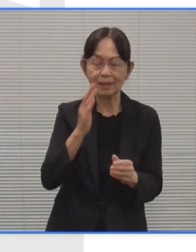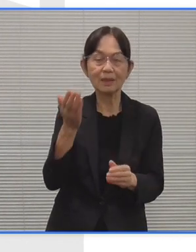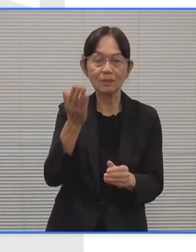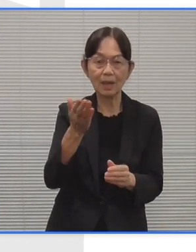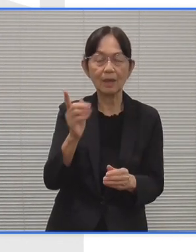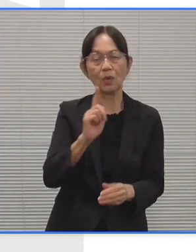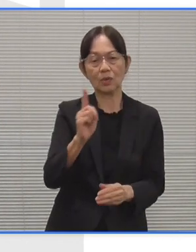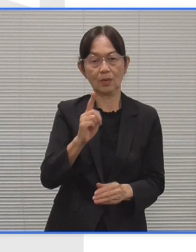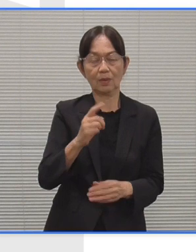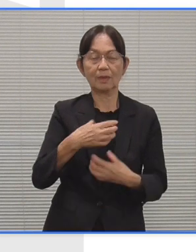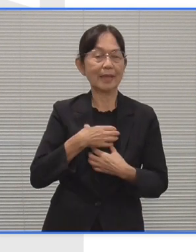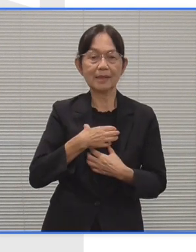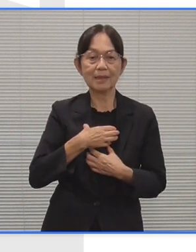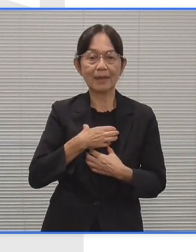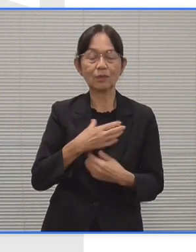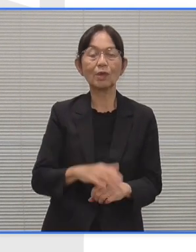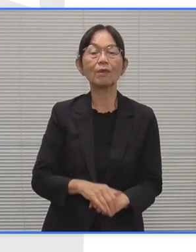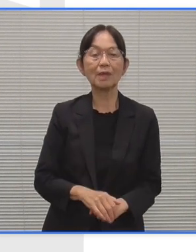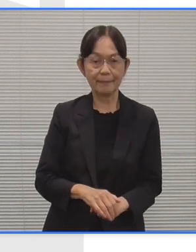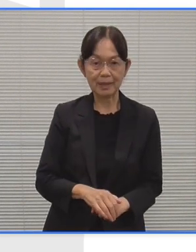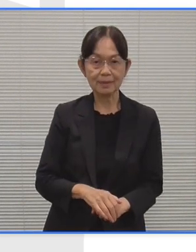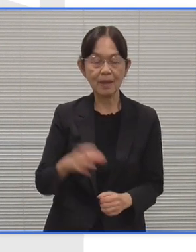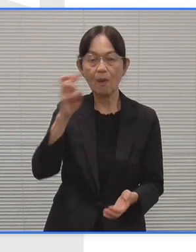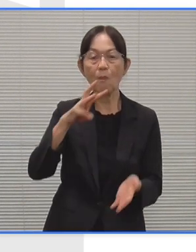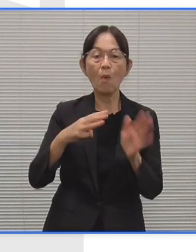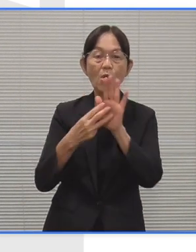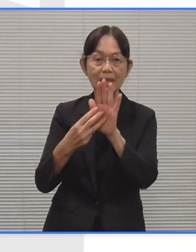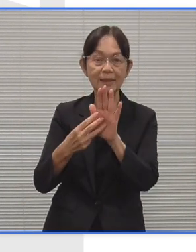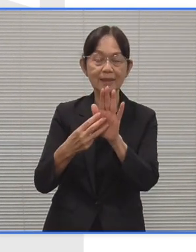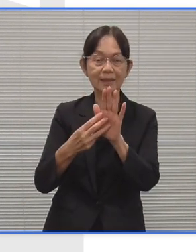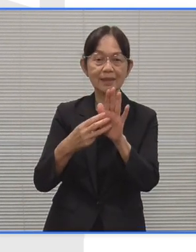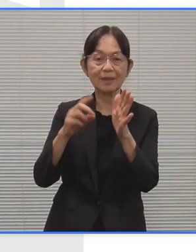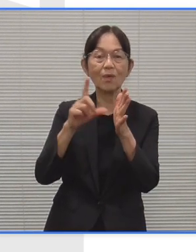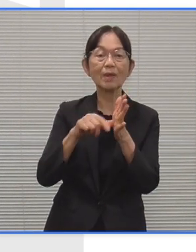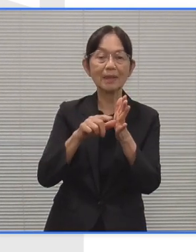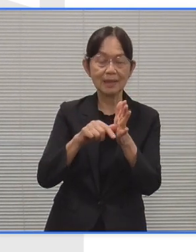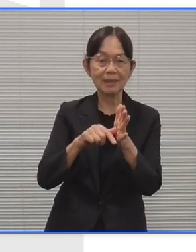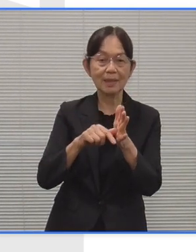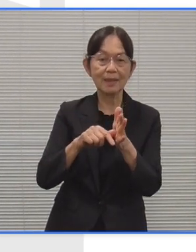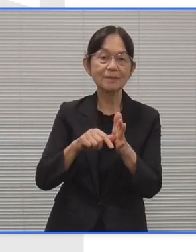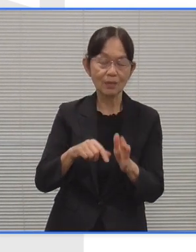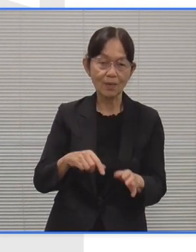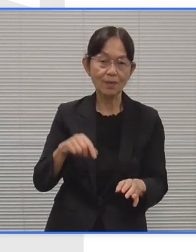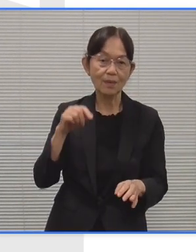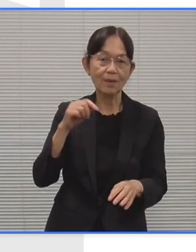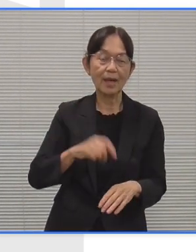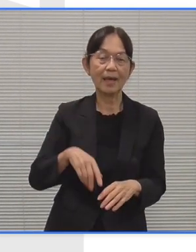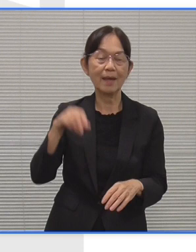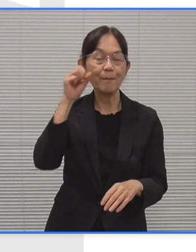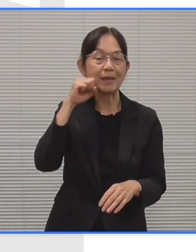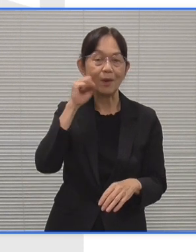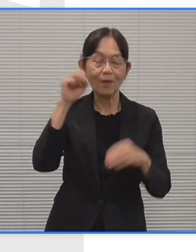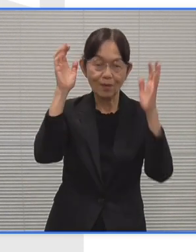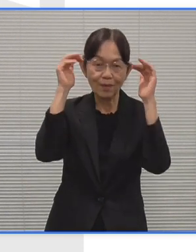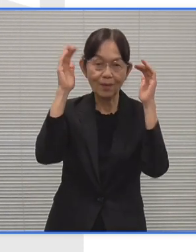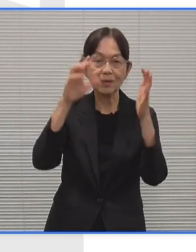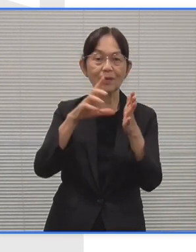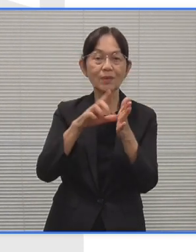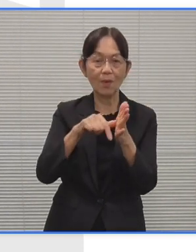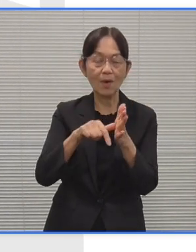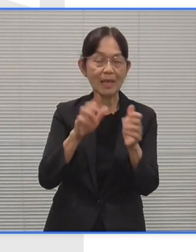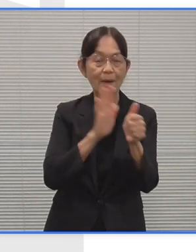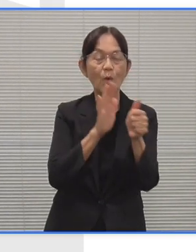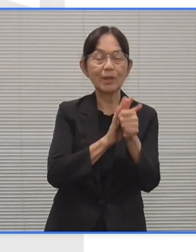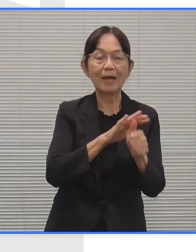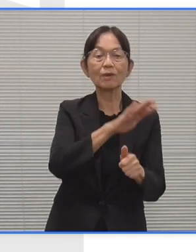気になるところでございます。この防災フェスでもですね、ペットケアサポーターの方が災害時に必要なペット用